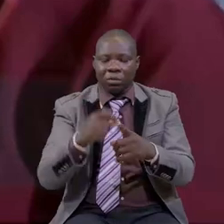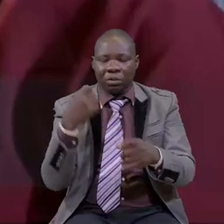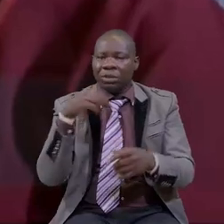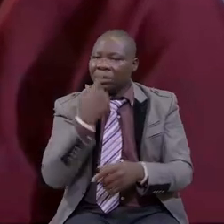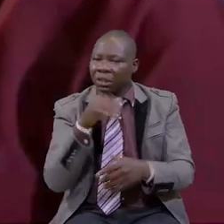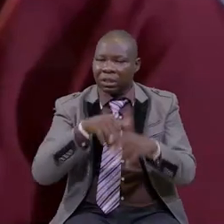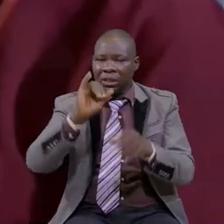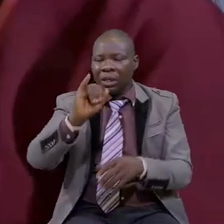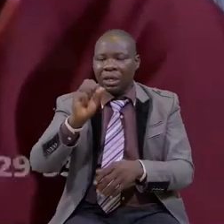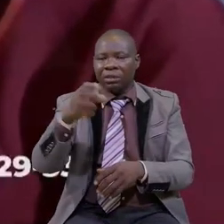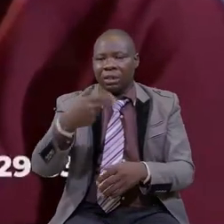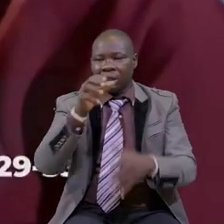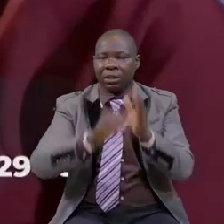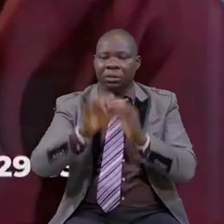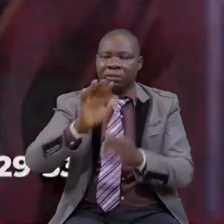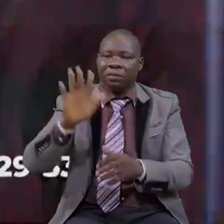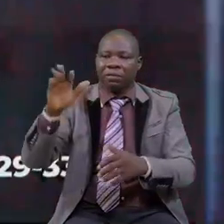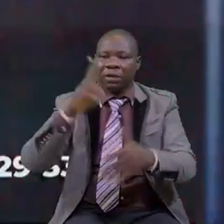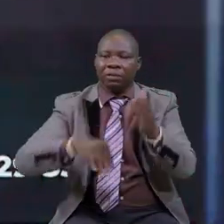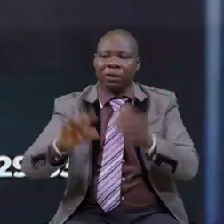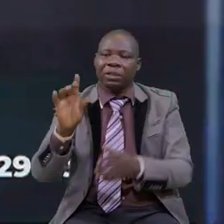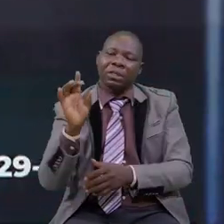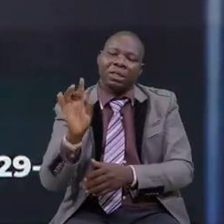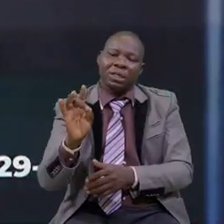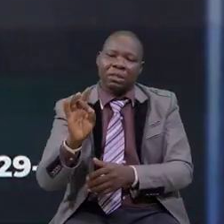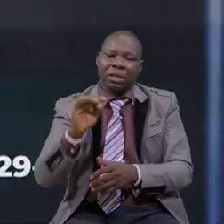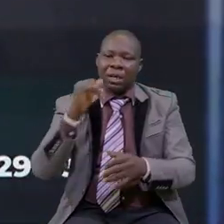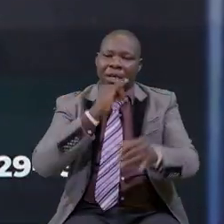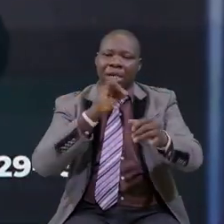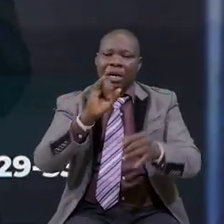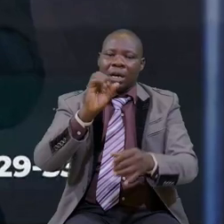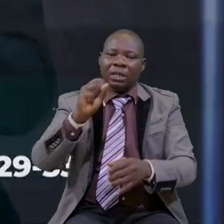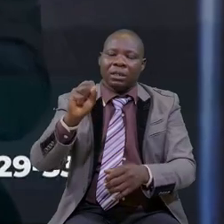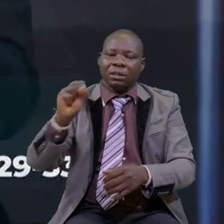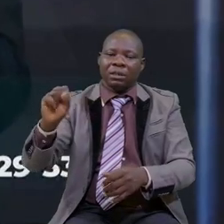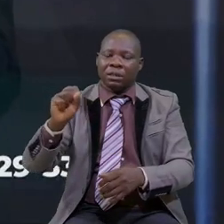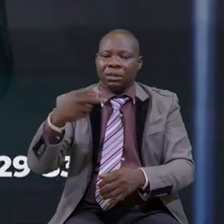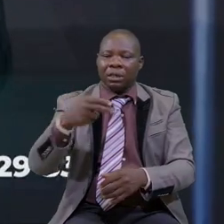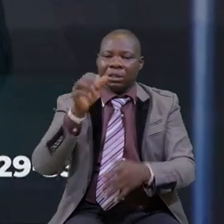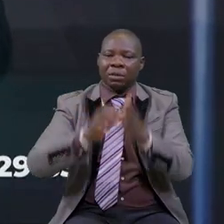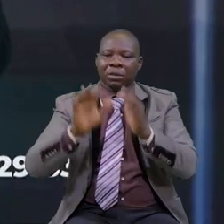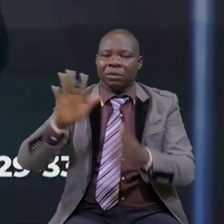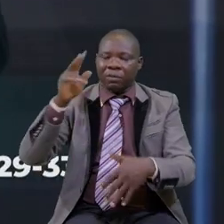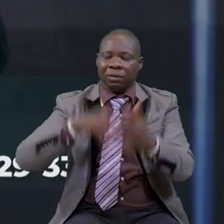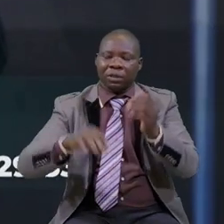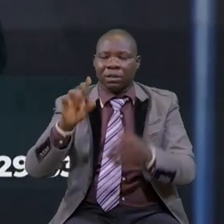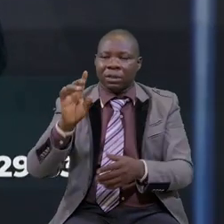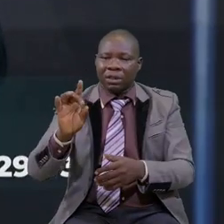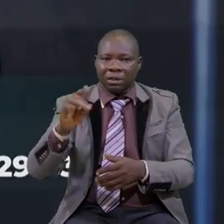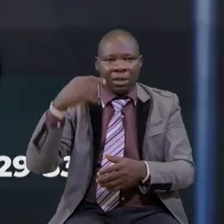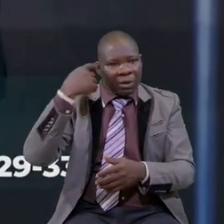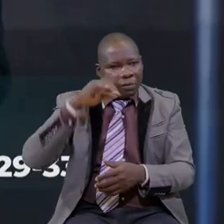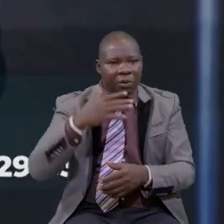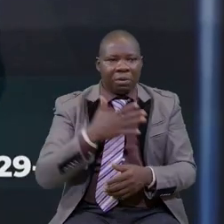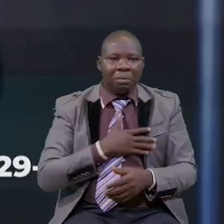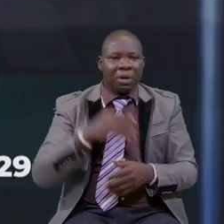chapitre 55. Je vous lis le verset 8, Ésaïe chapitre 55. Verset 8, il dit, car mes